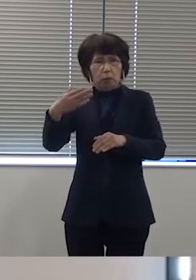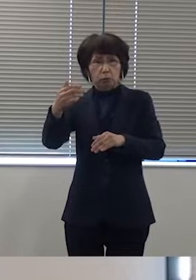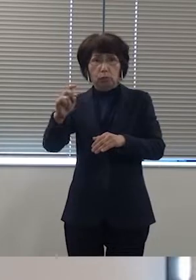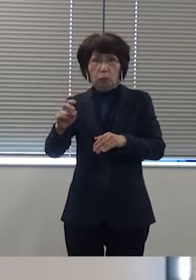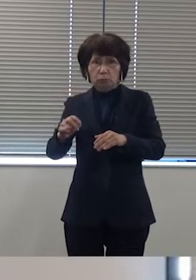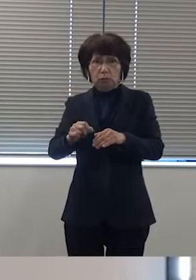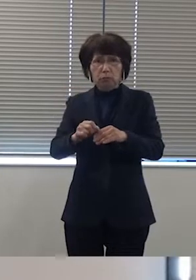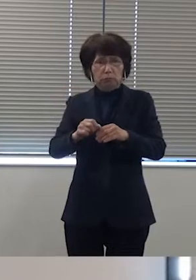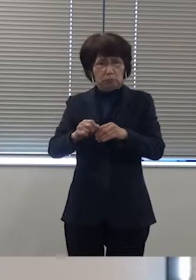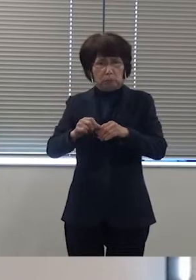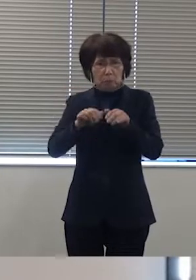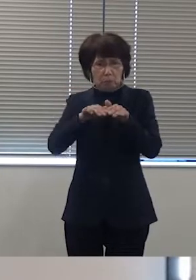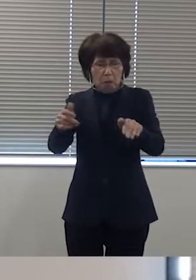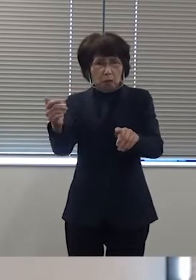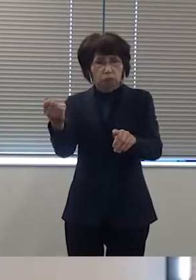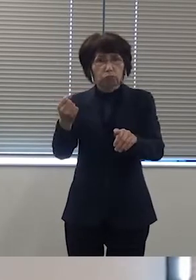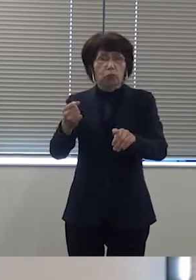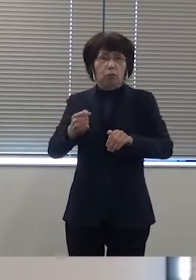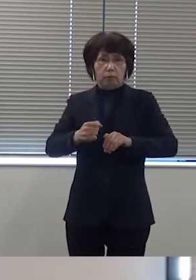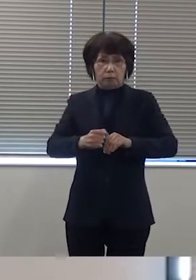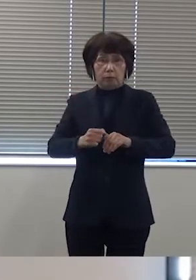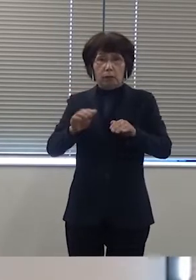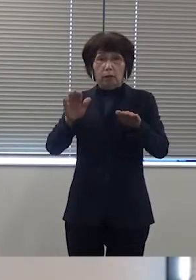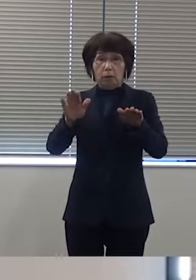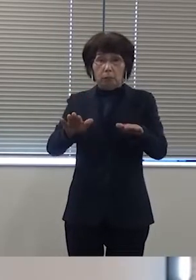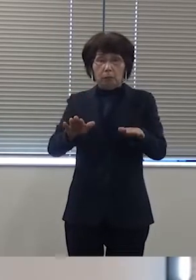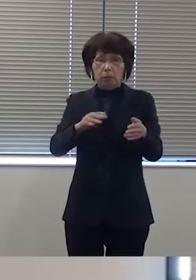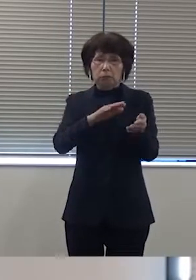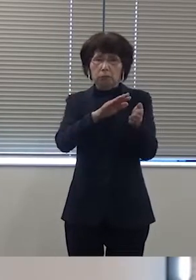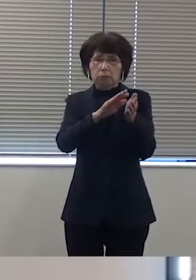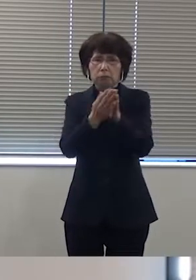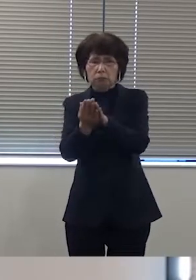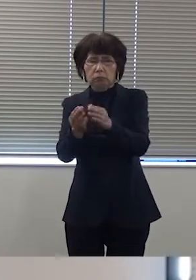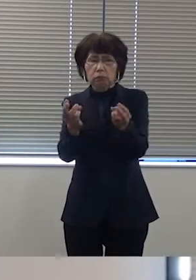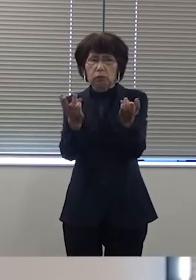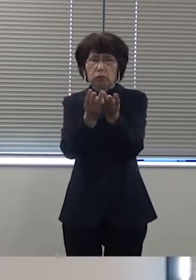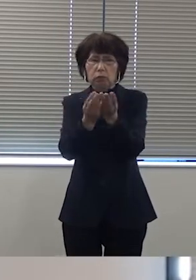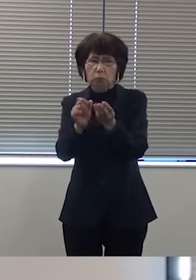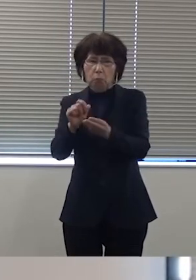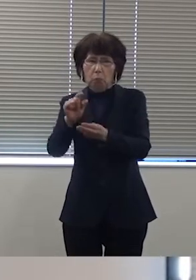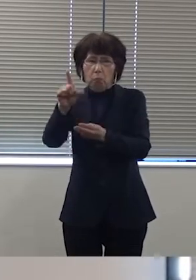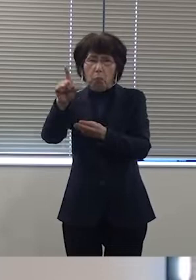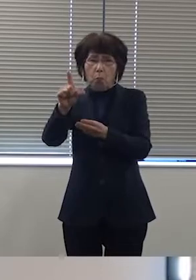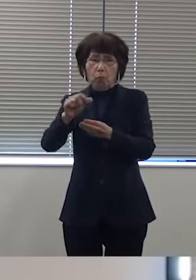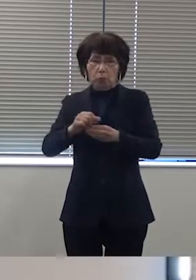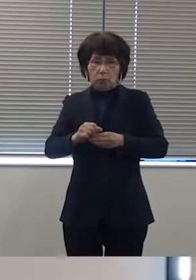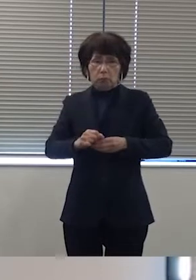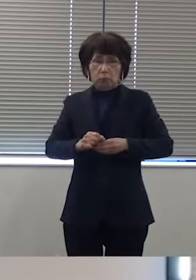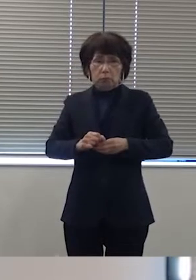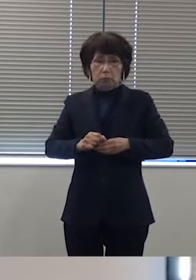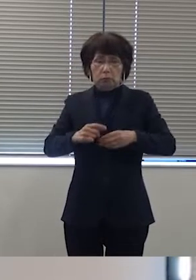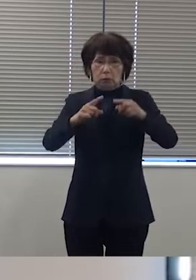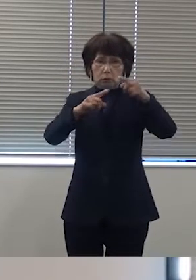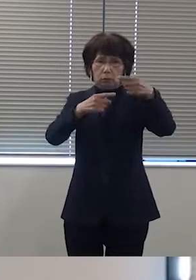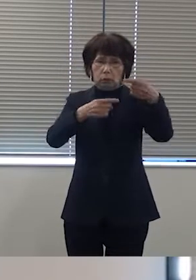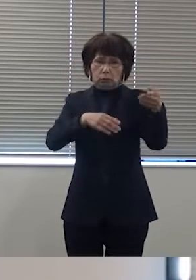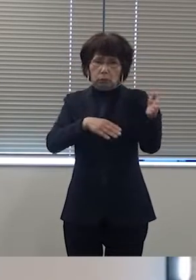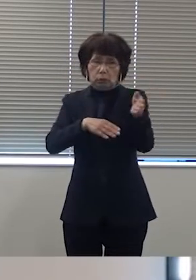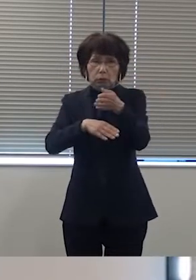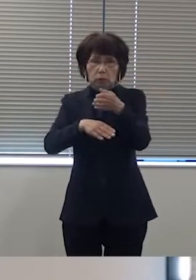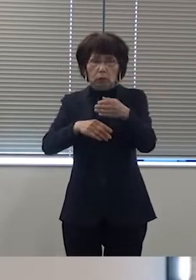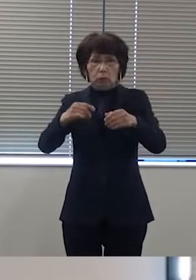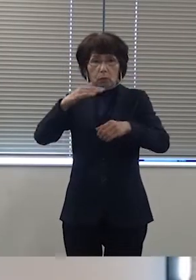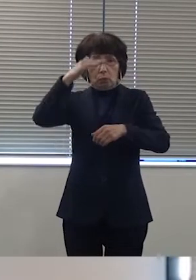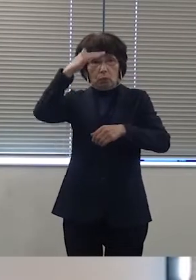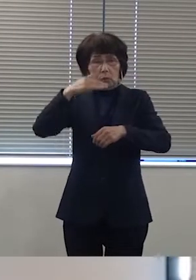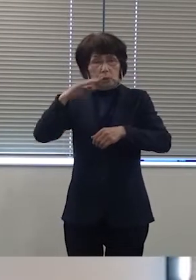り死者がですね非常に多く出ております。多分年明けから累計すると高知県内でも30人以